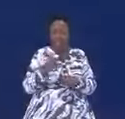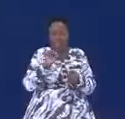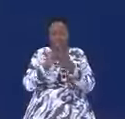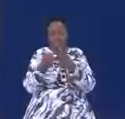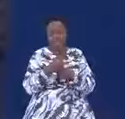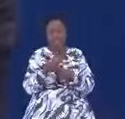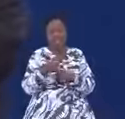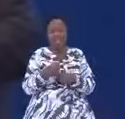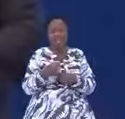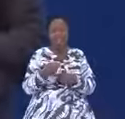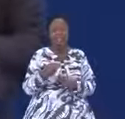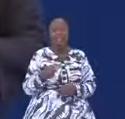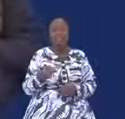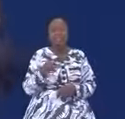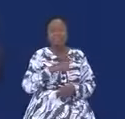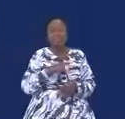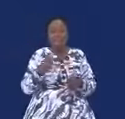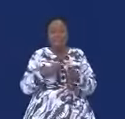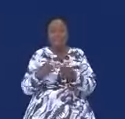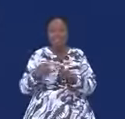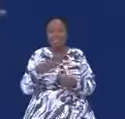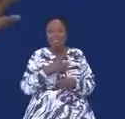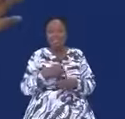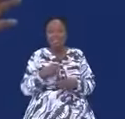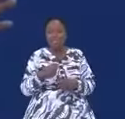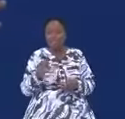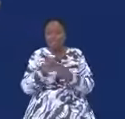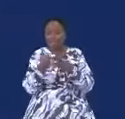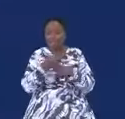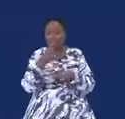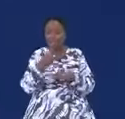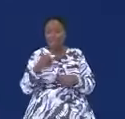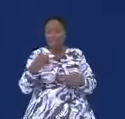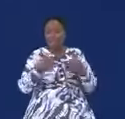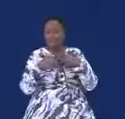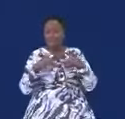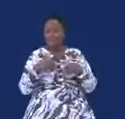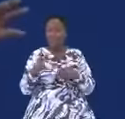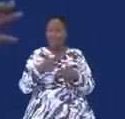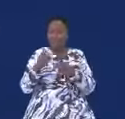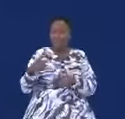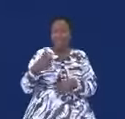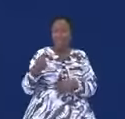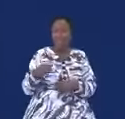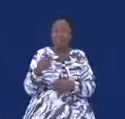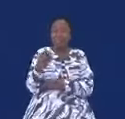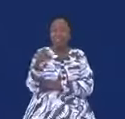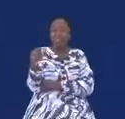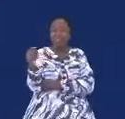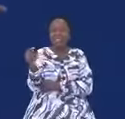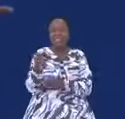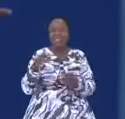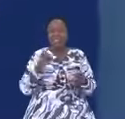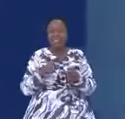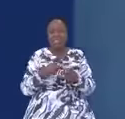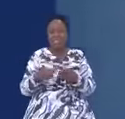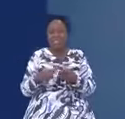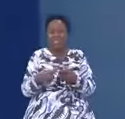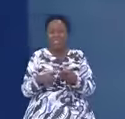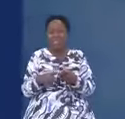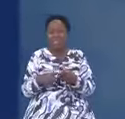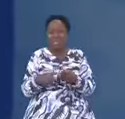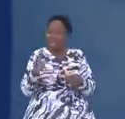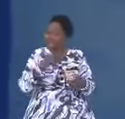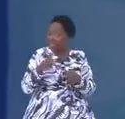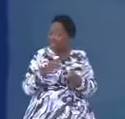est un homme et une femme des ténèbres au et j'évite la lumière jeu j'ai je rejoins